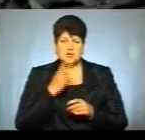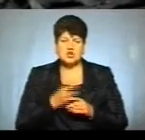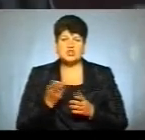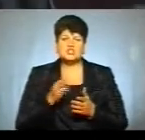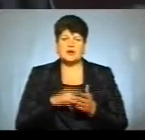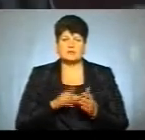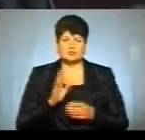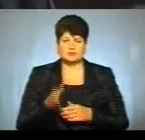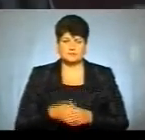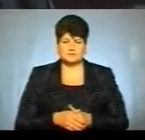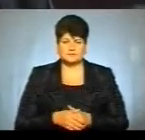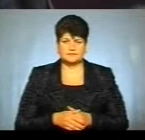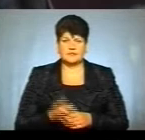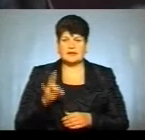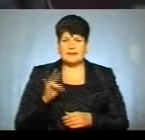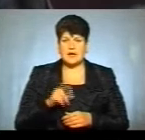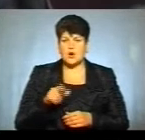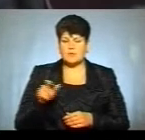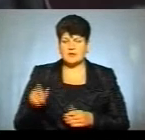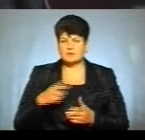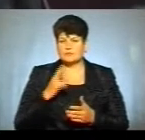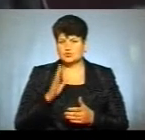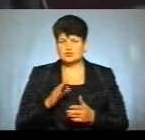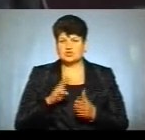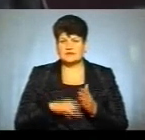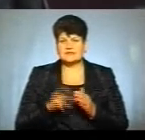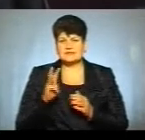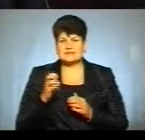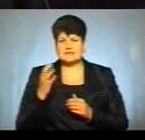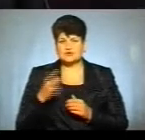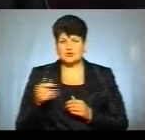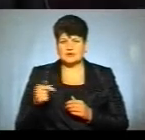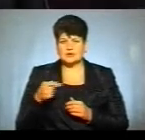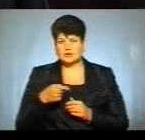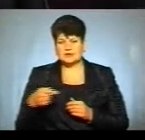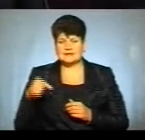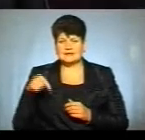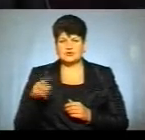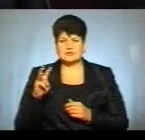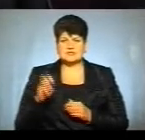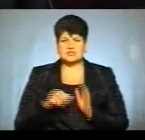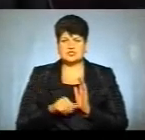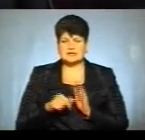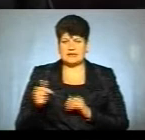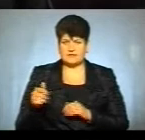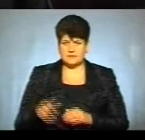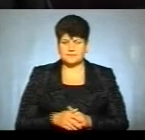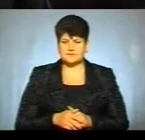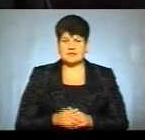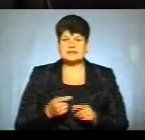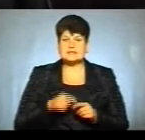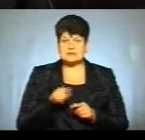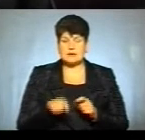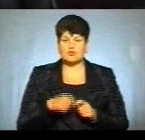спалювання листя. На громадян передбачені штрафи від 340 гривень до 1360 гривень. За дане